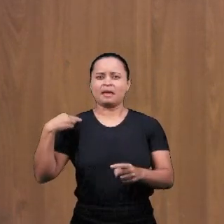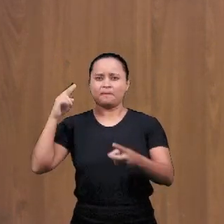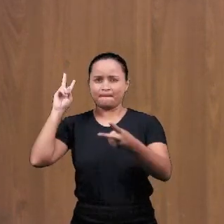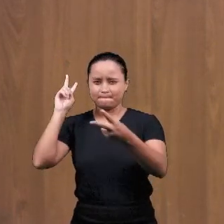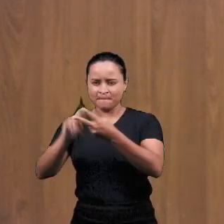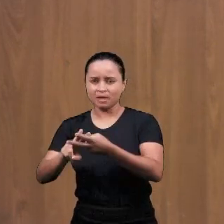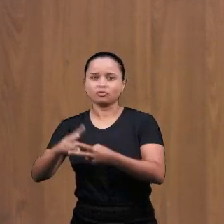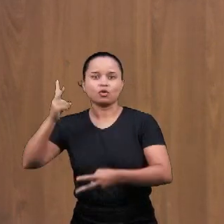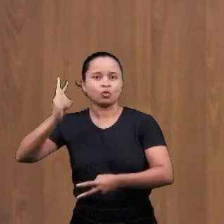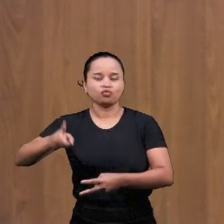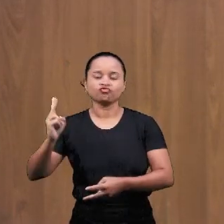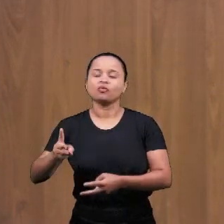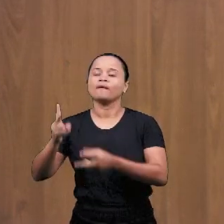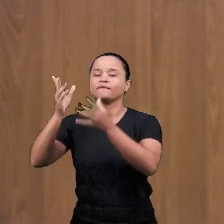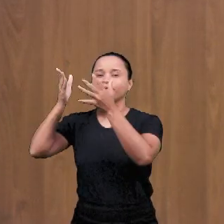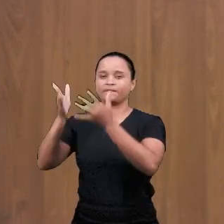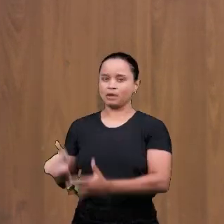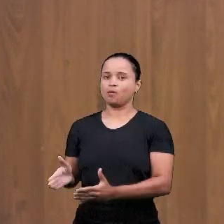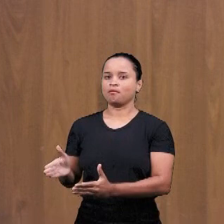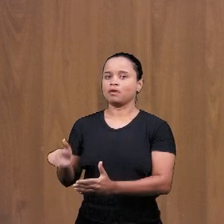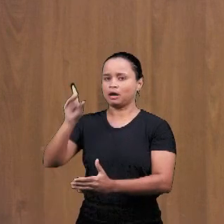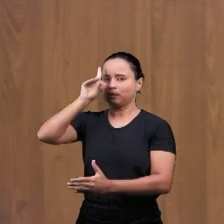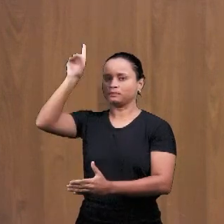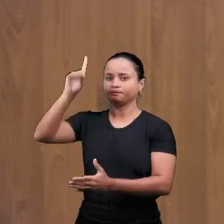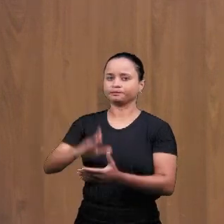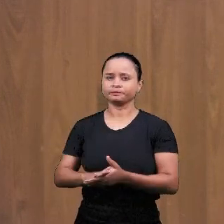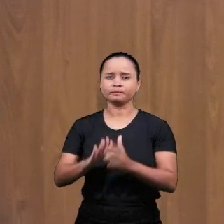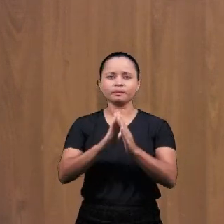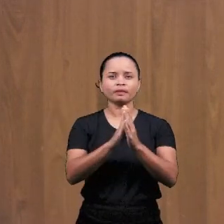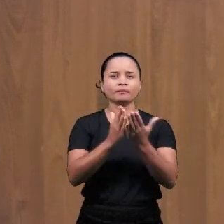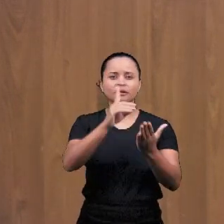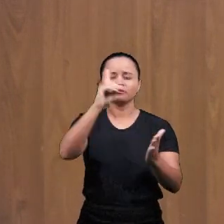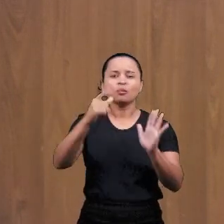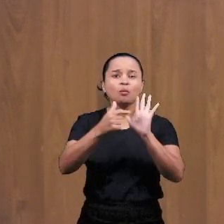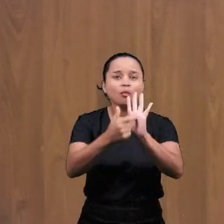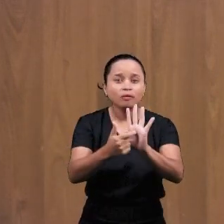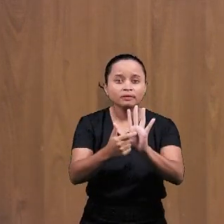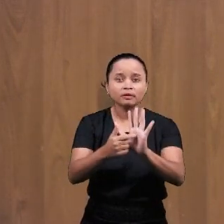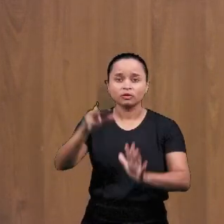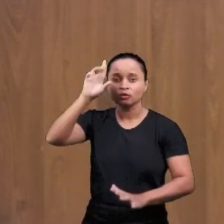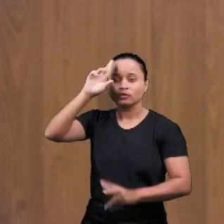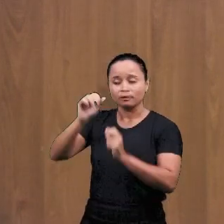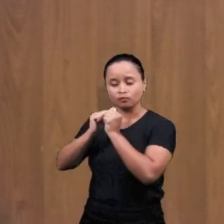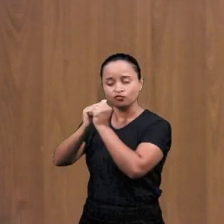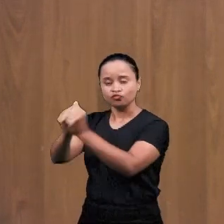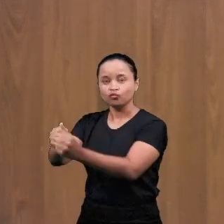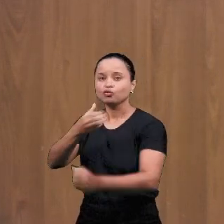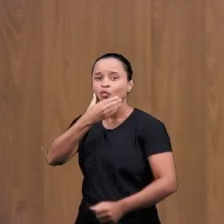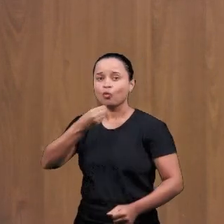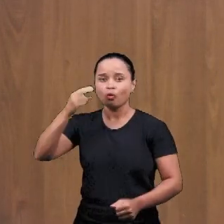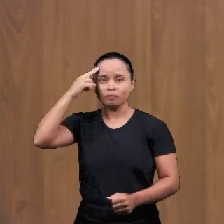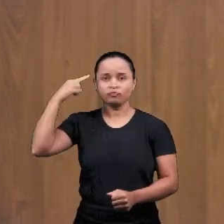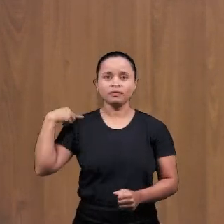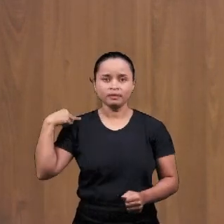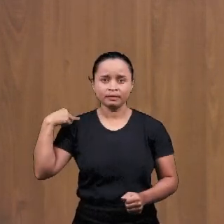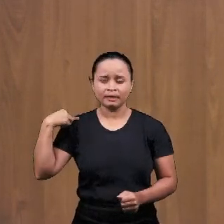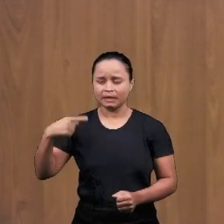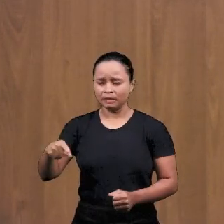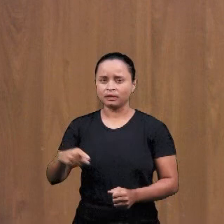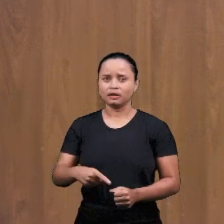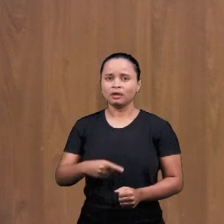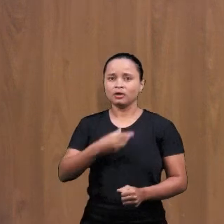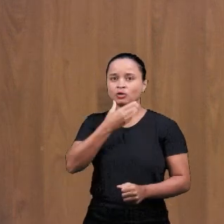que le Seigneur était avec Joseph. Et le geôlier a mis Joseph pour prendre soin de tous les